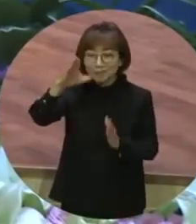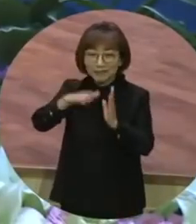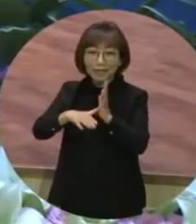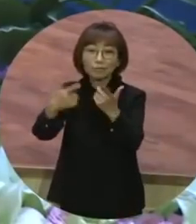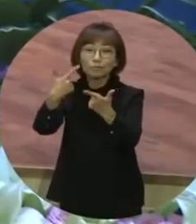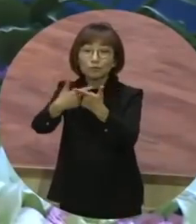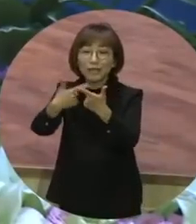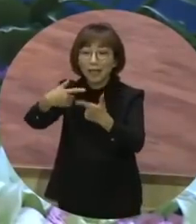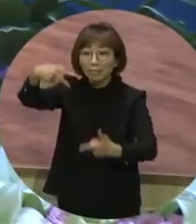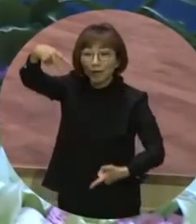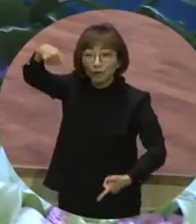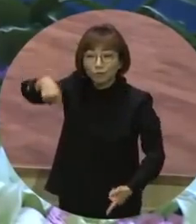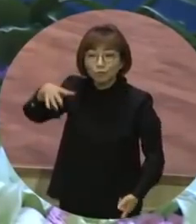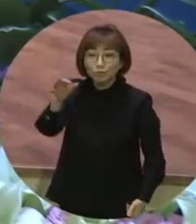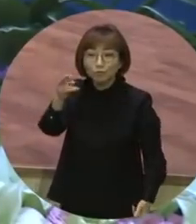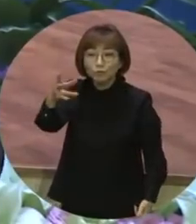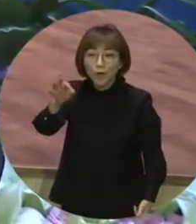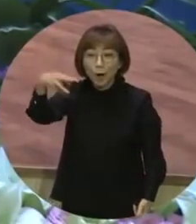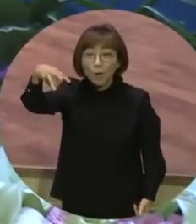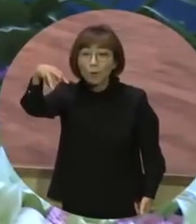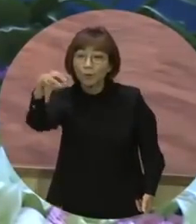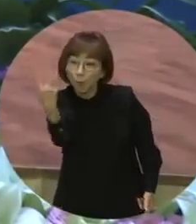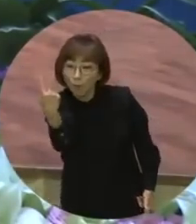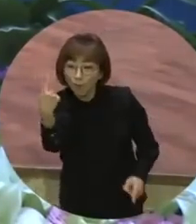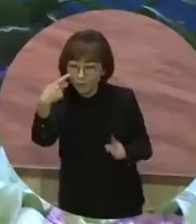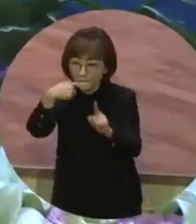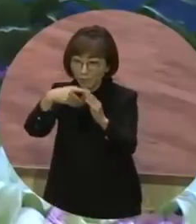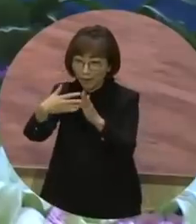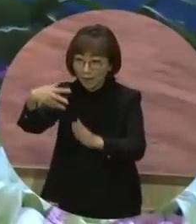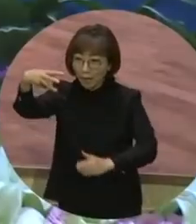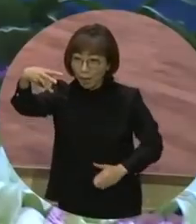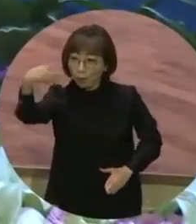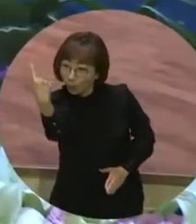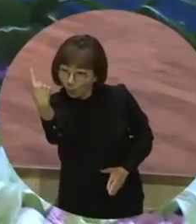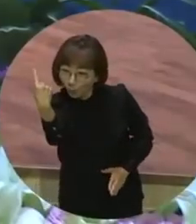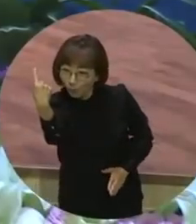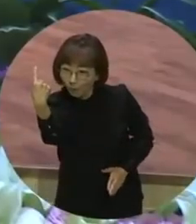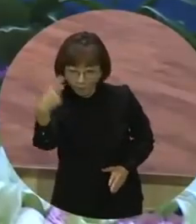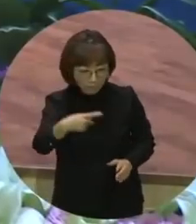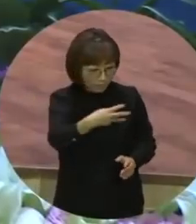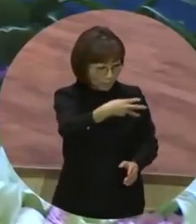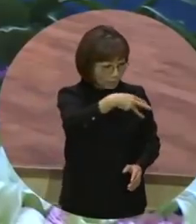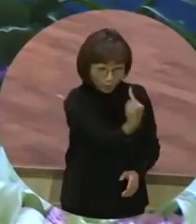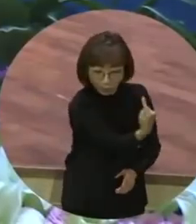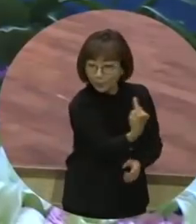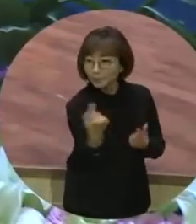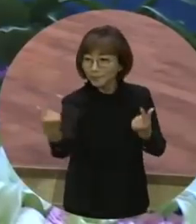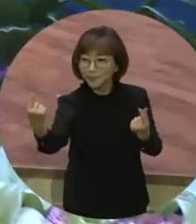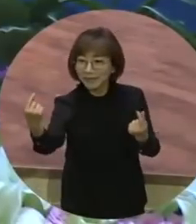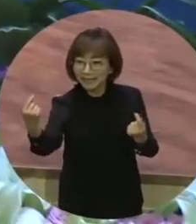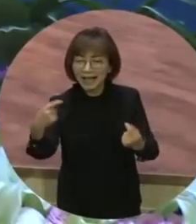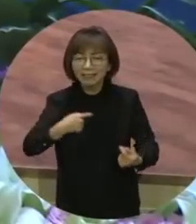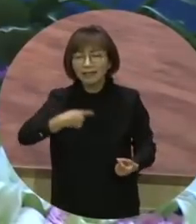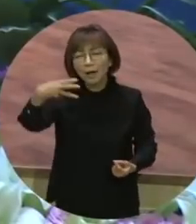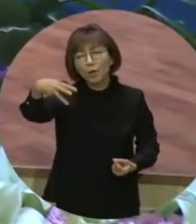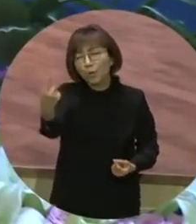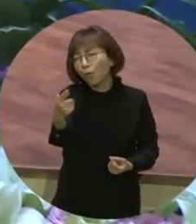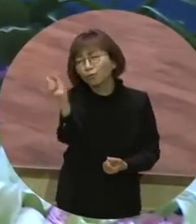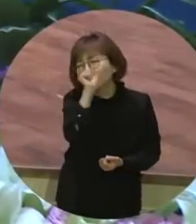부산 수용로가 로타리였어요. 수용 로타리의 수용로 교회였어요. 그 로자를 좋아합니다.